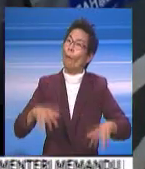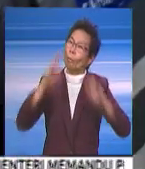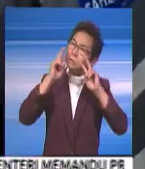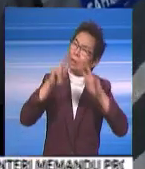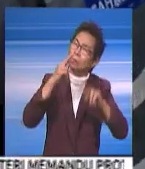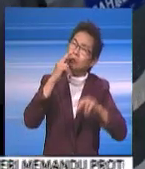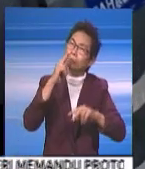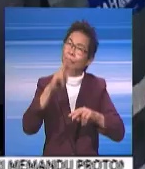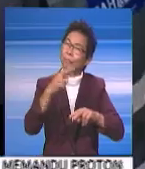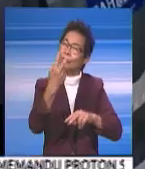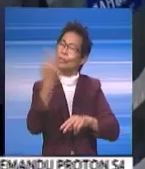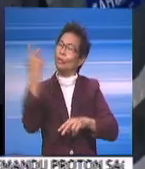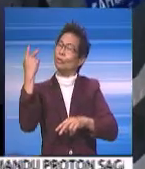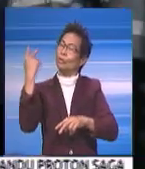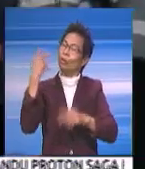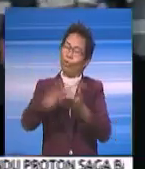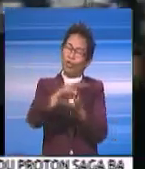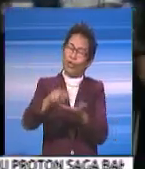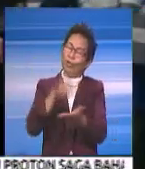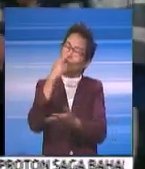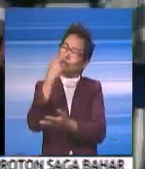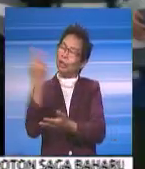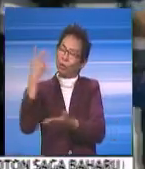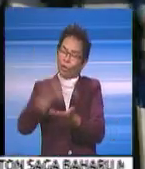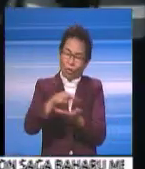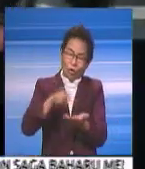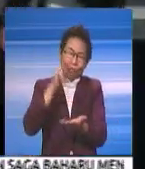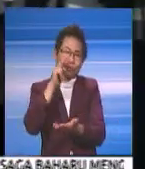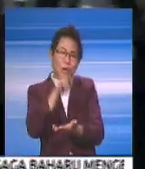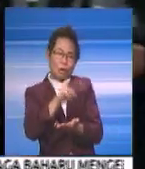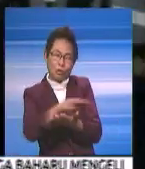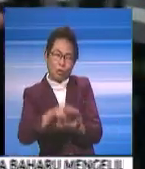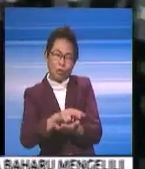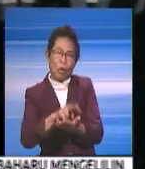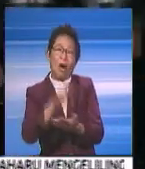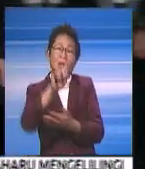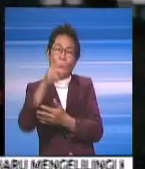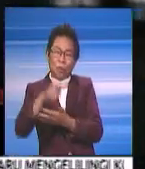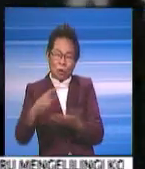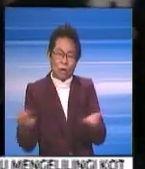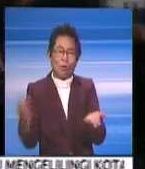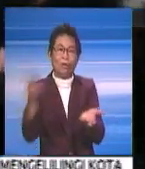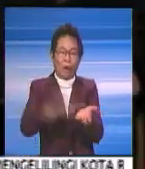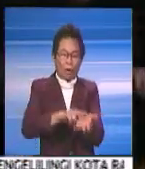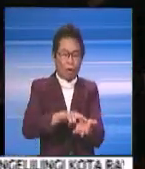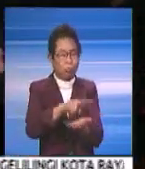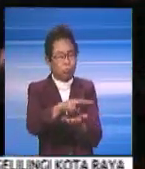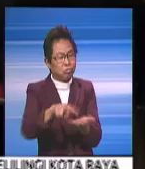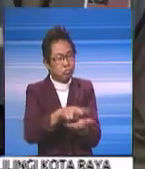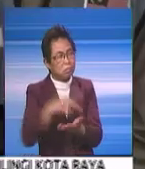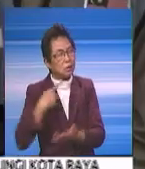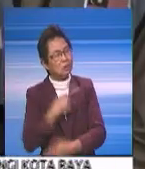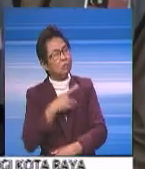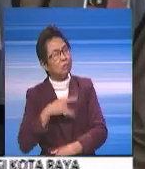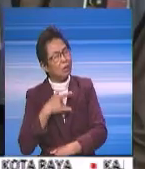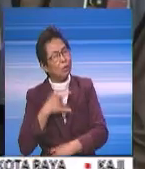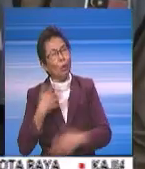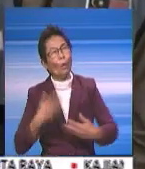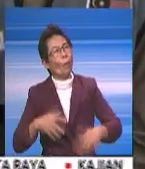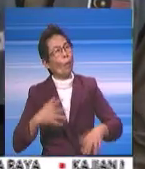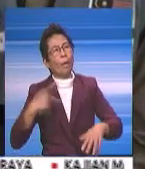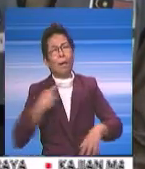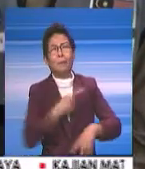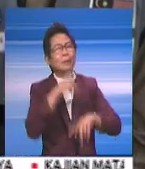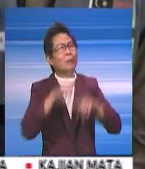balik video yang tabung haji record. Sebenarnya macam tu rupanya kami punya tugasan yang kami sendiri tak